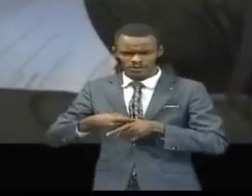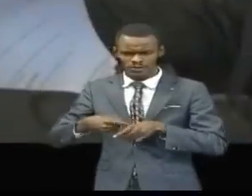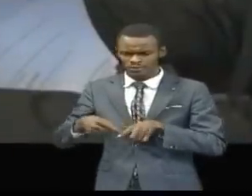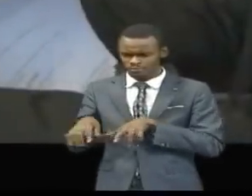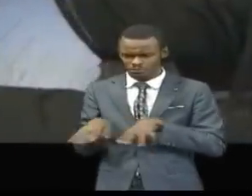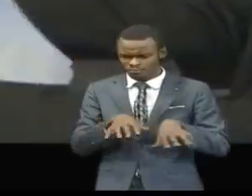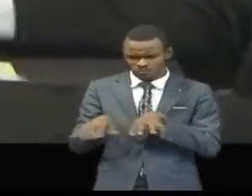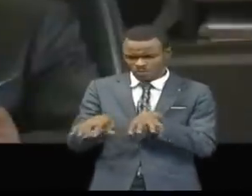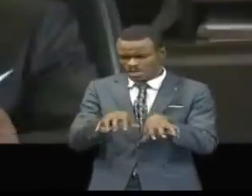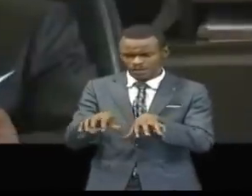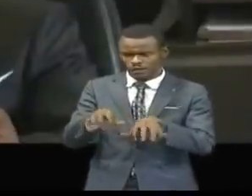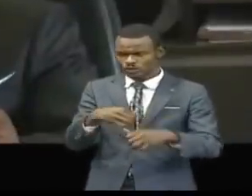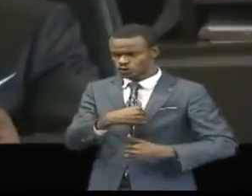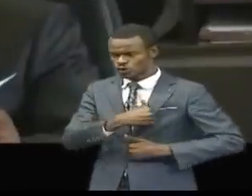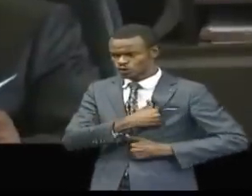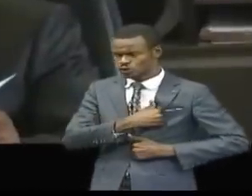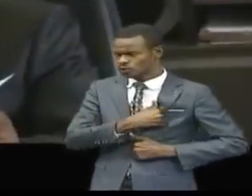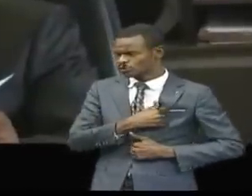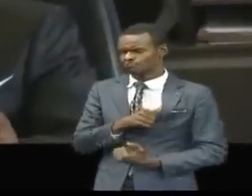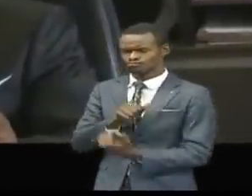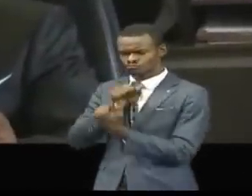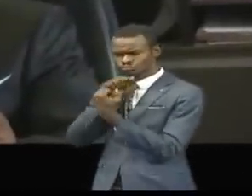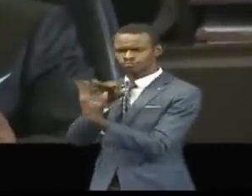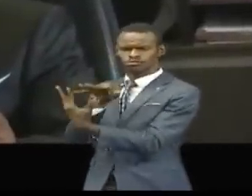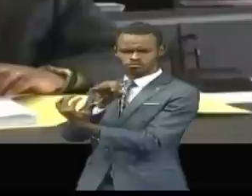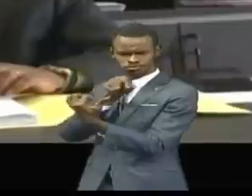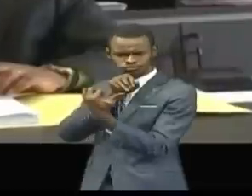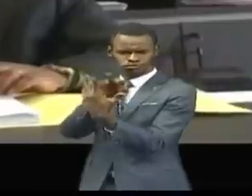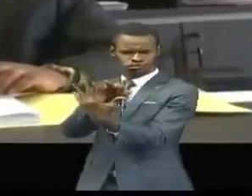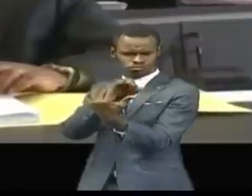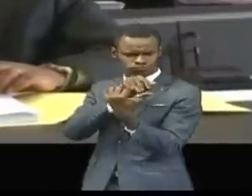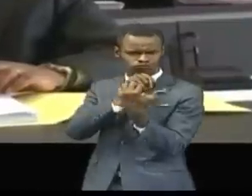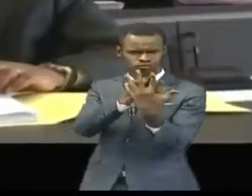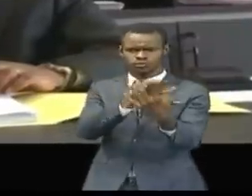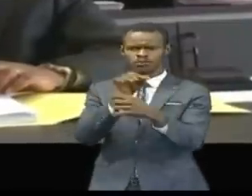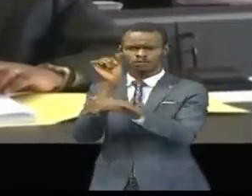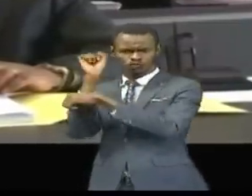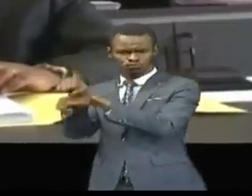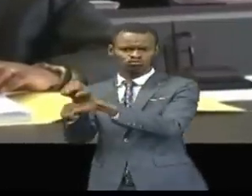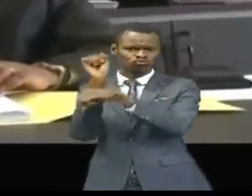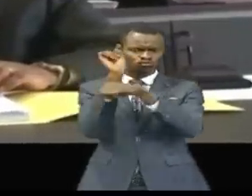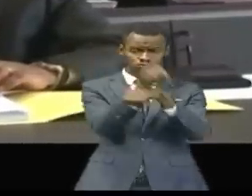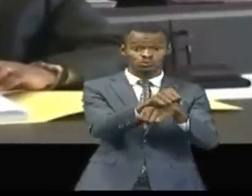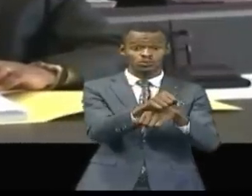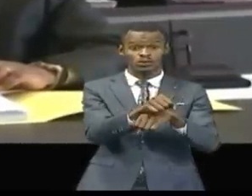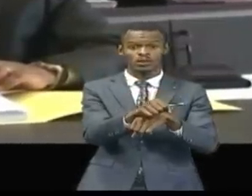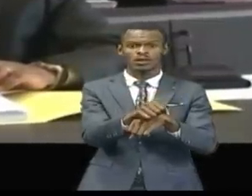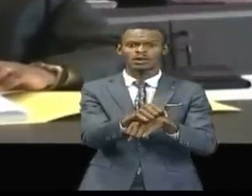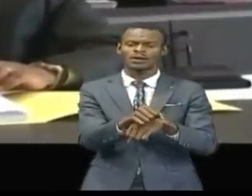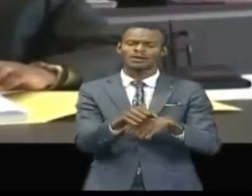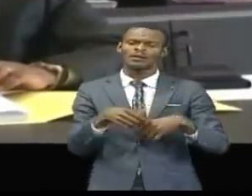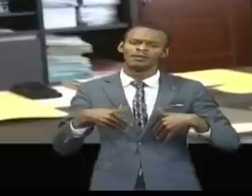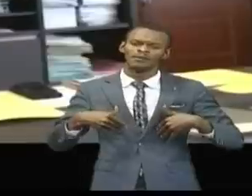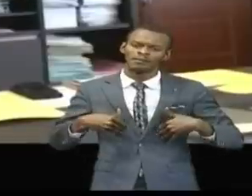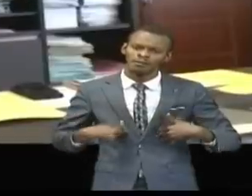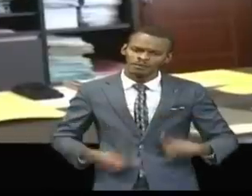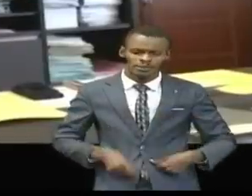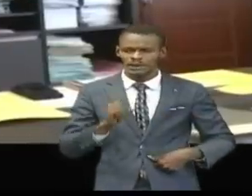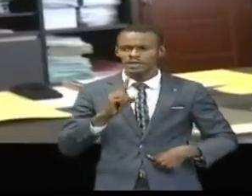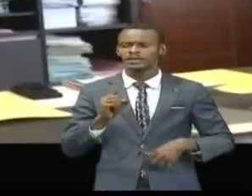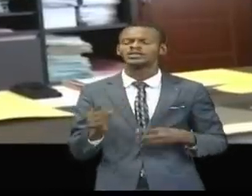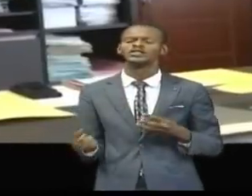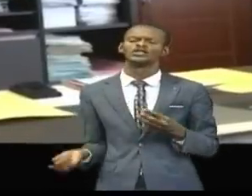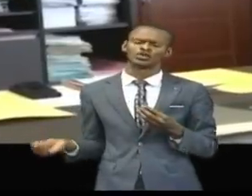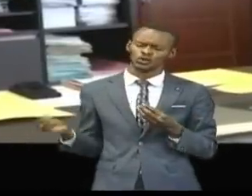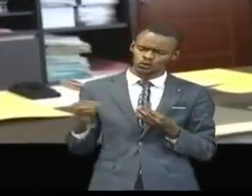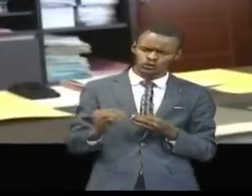nos forces armées de poursuivre des actions d'envergure sur terrain en vue de restaurer la paix, la sécurité et